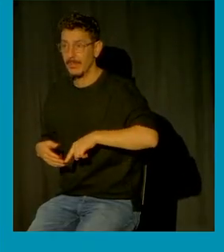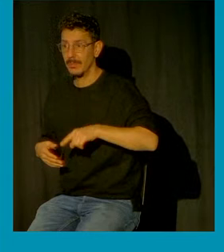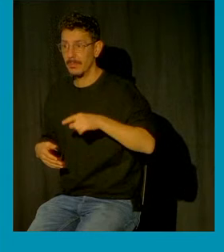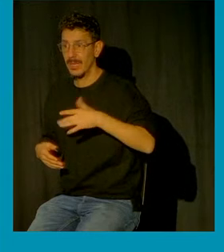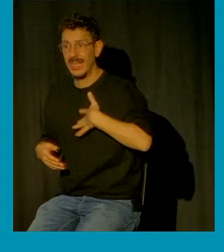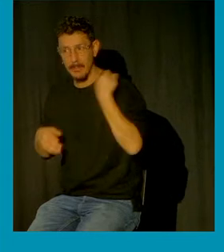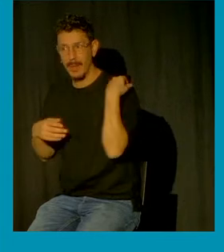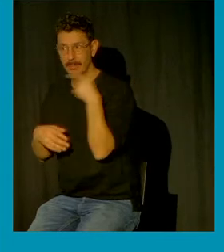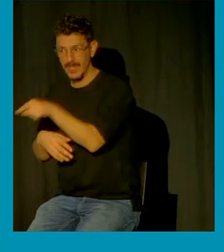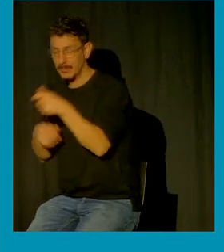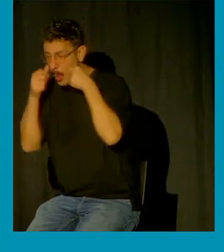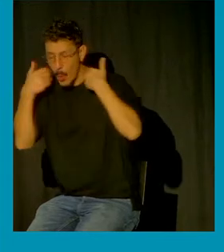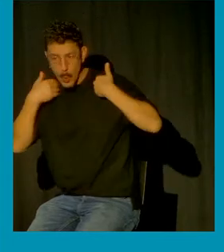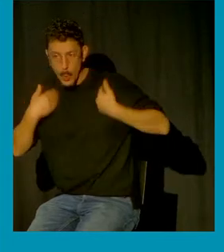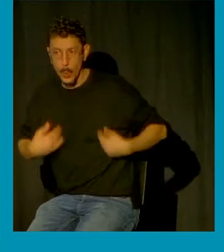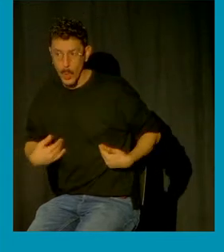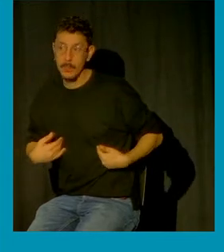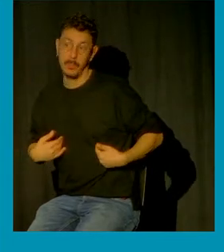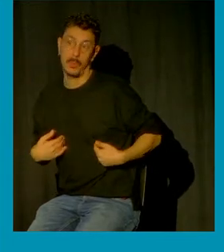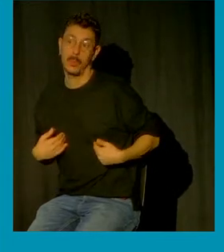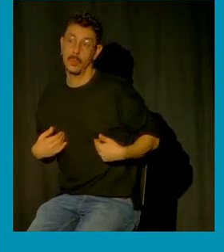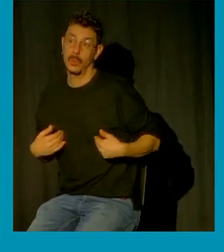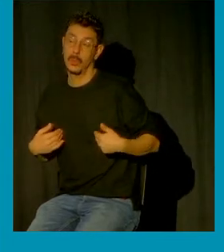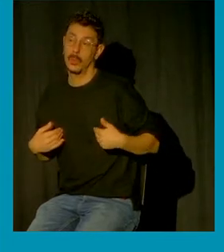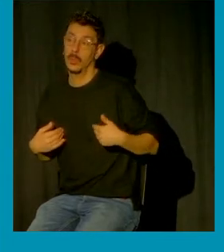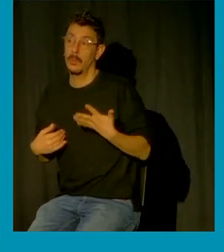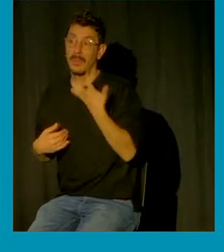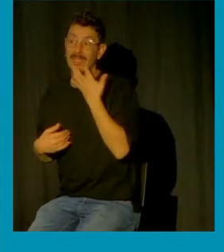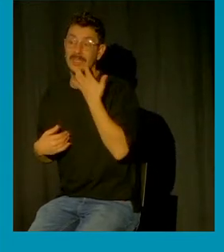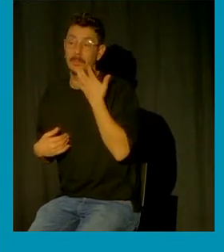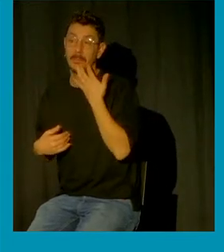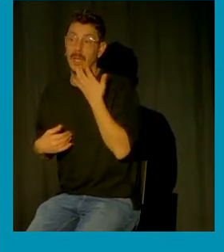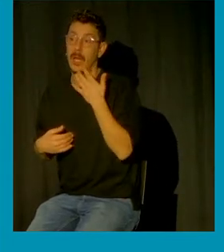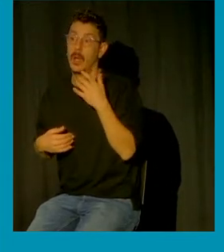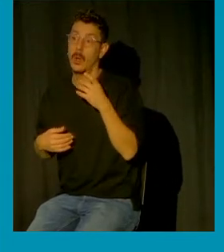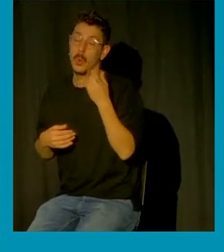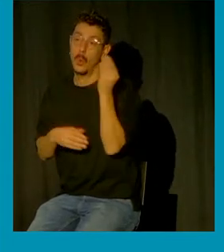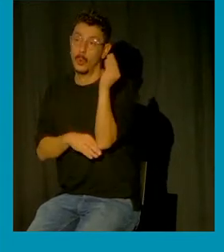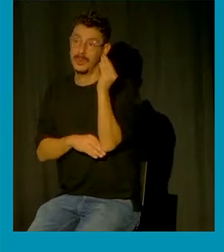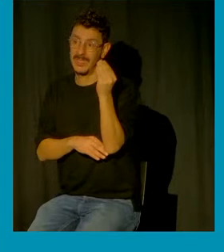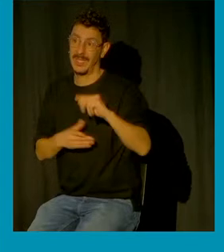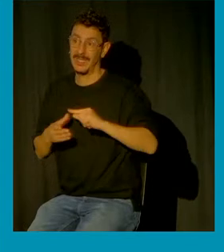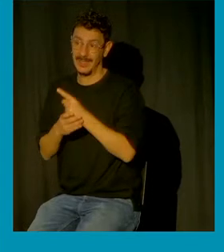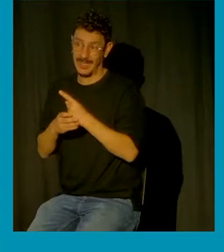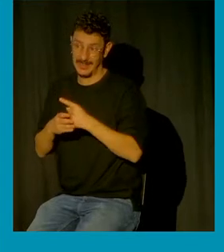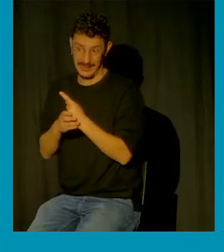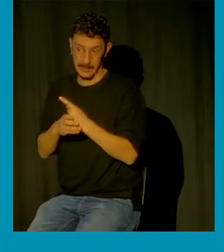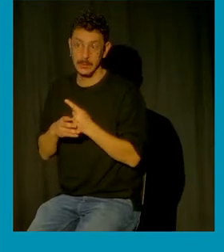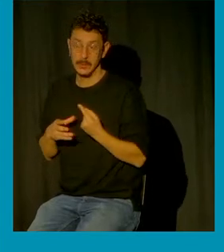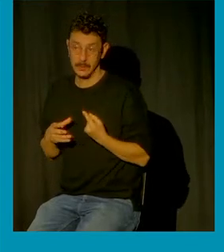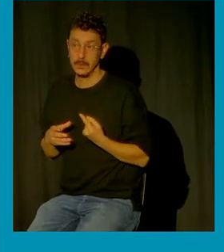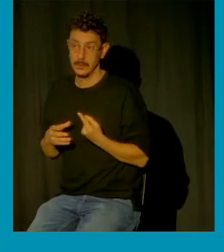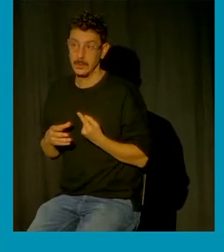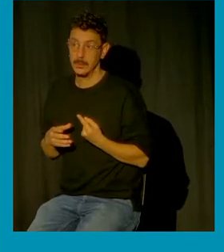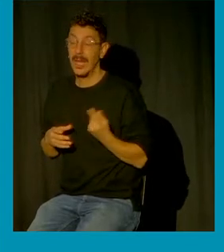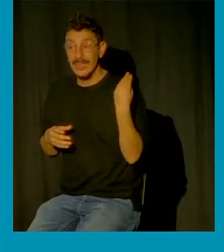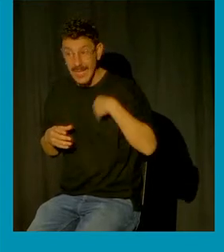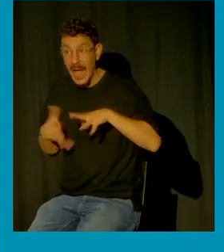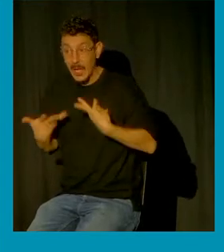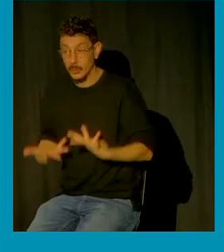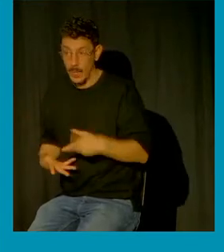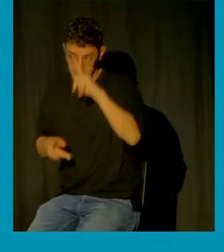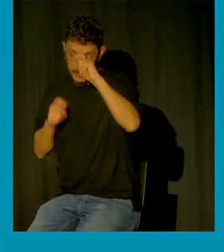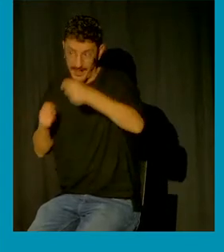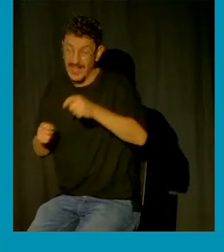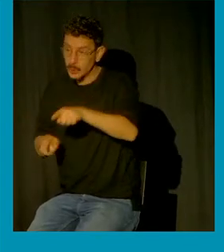cos perdó en aquest cas introducció d'objectes això avui en dia ja és considerat una